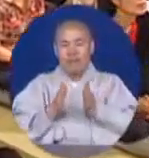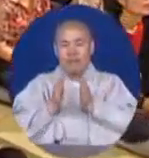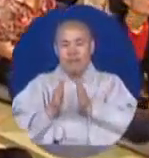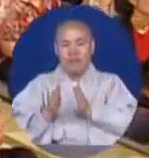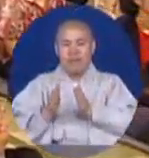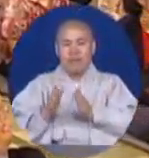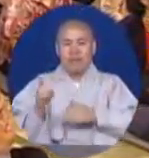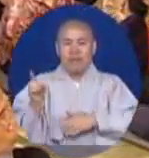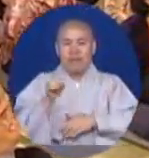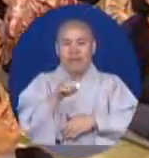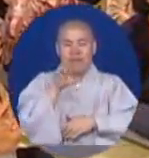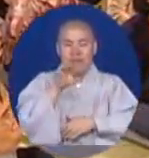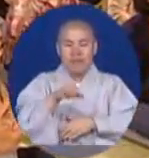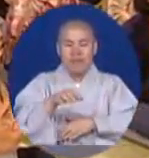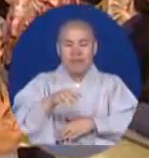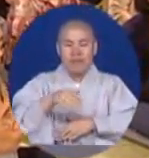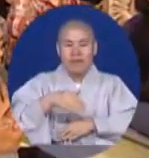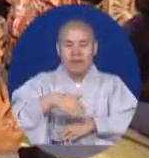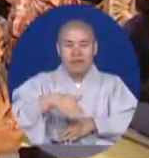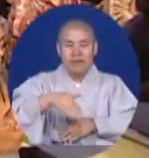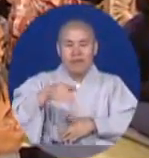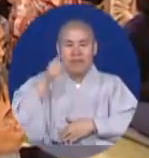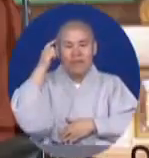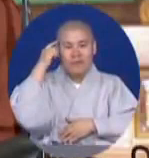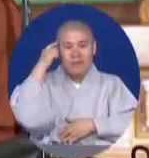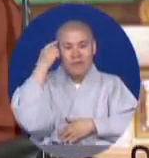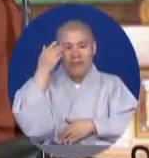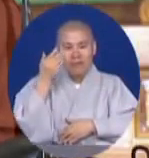몸단장하고 어딜 가오